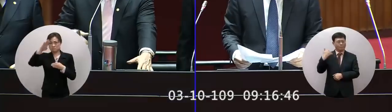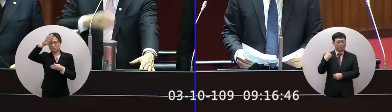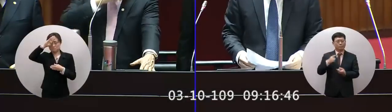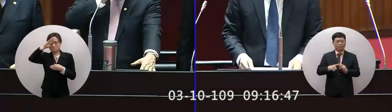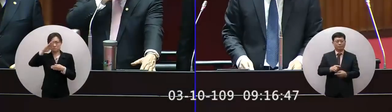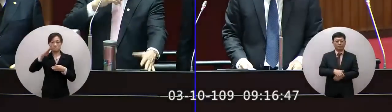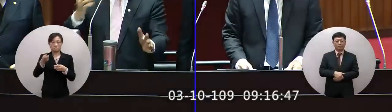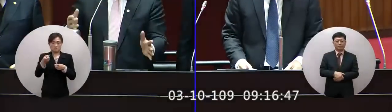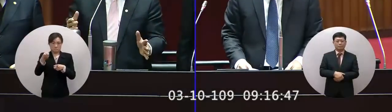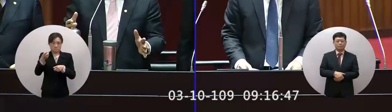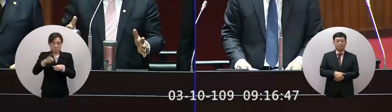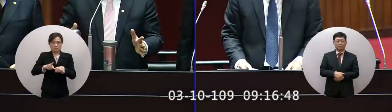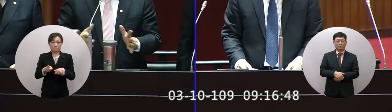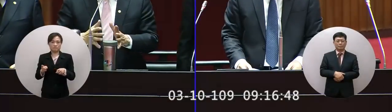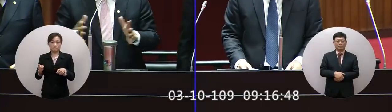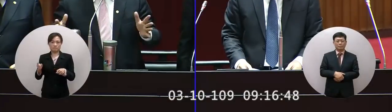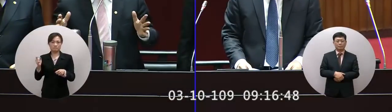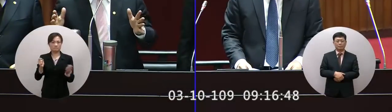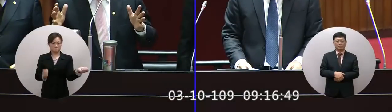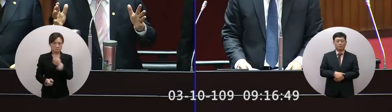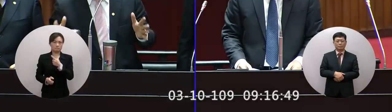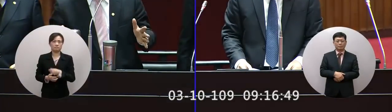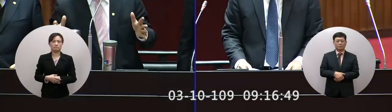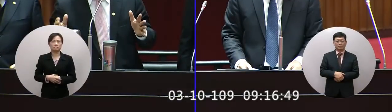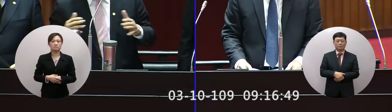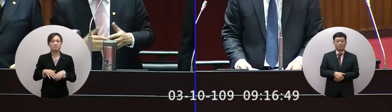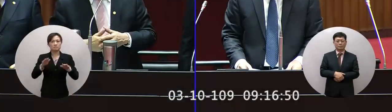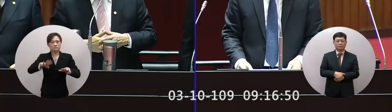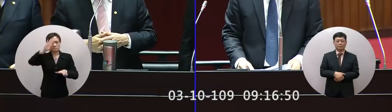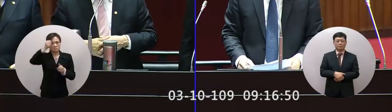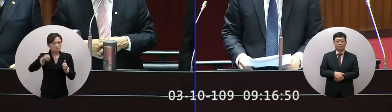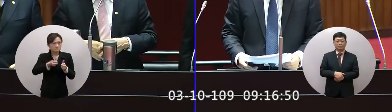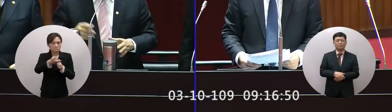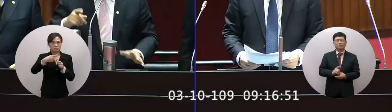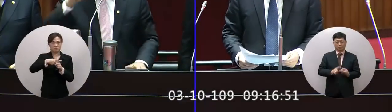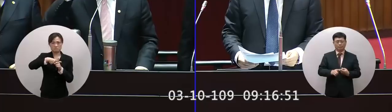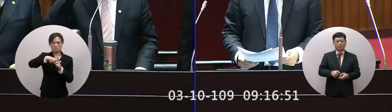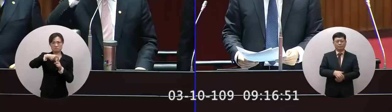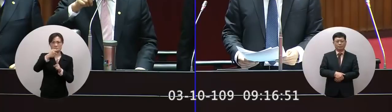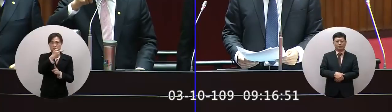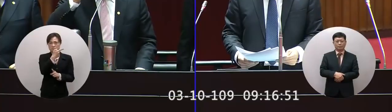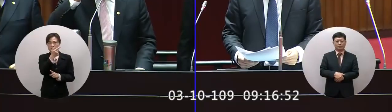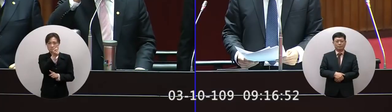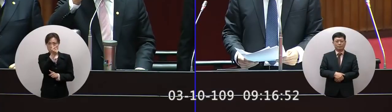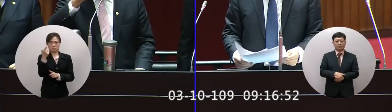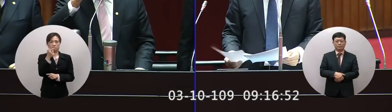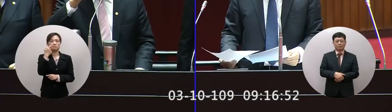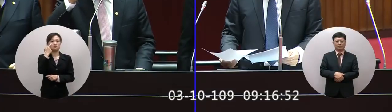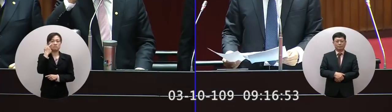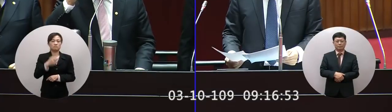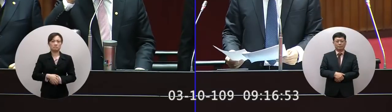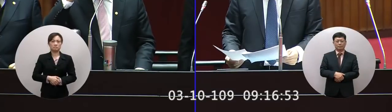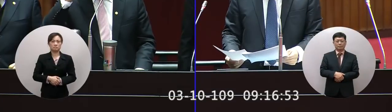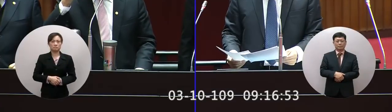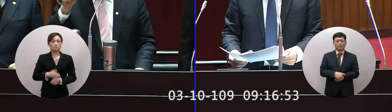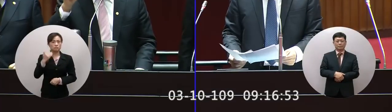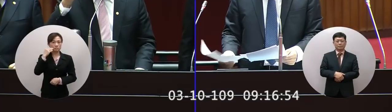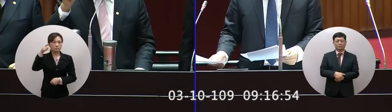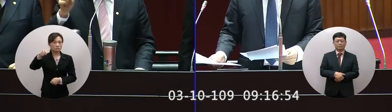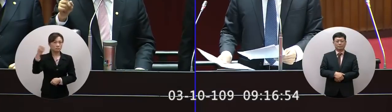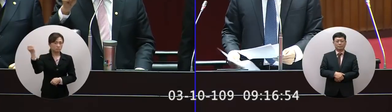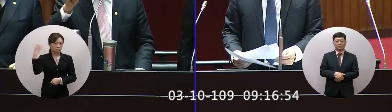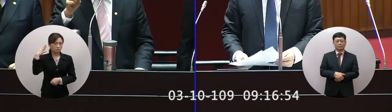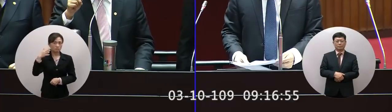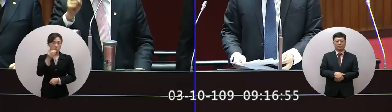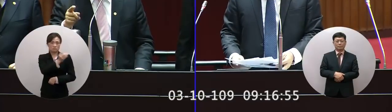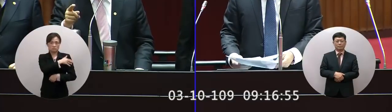那是当时。现在这个疫情更趋严重。 对， 而且如果委员有听到指挥